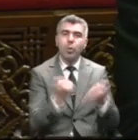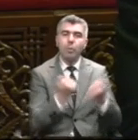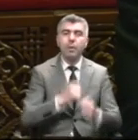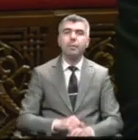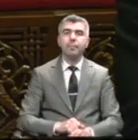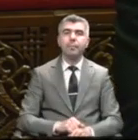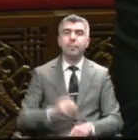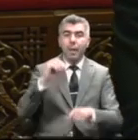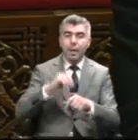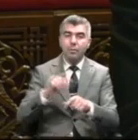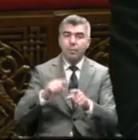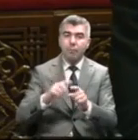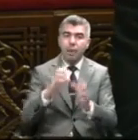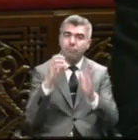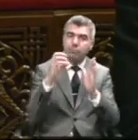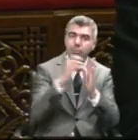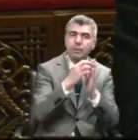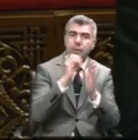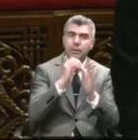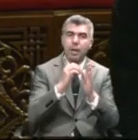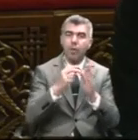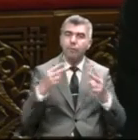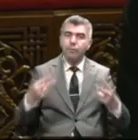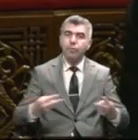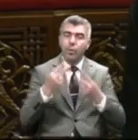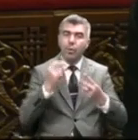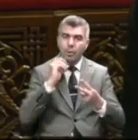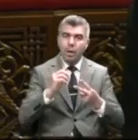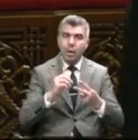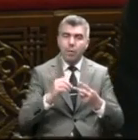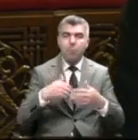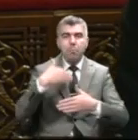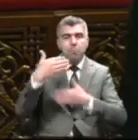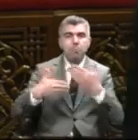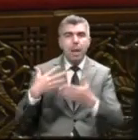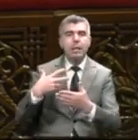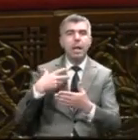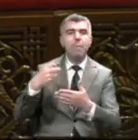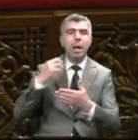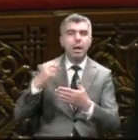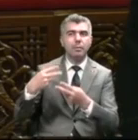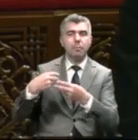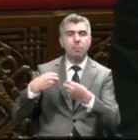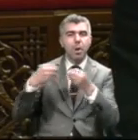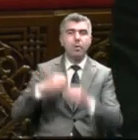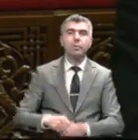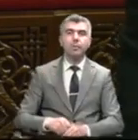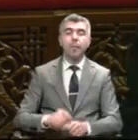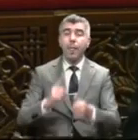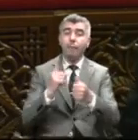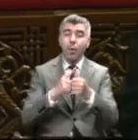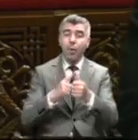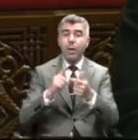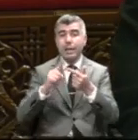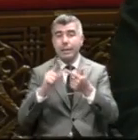محاوله تثبيت العلامه داخل الاسواق الى مرحله التحقيق العوائد الربحيه فالانتقال من المرحله الاولى الى